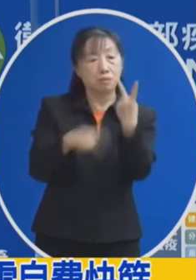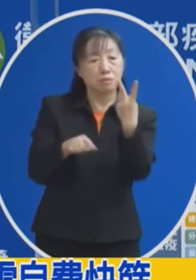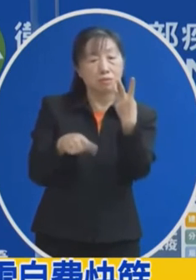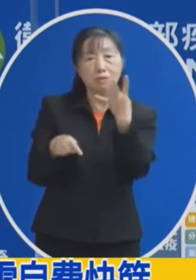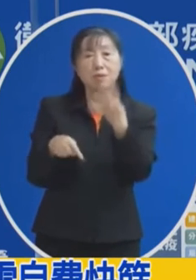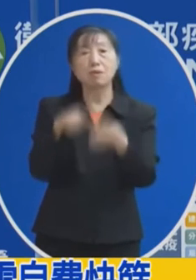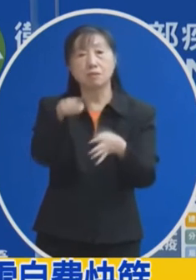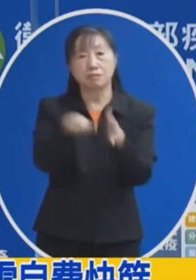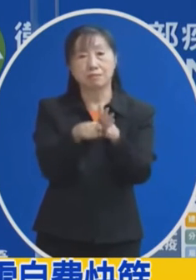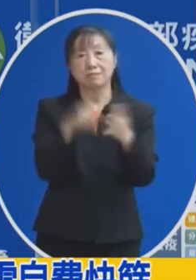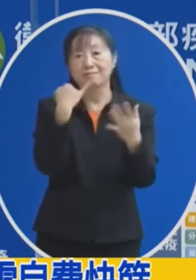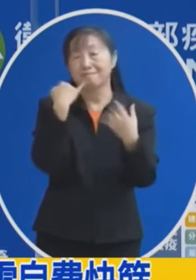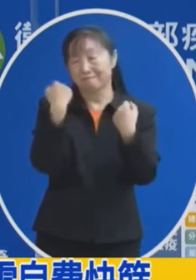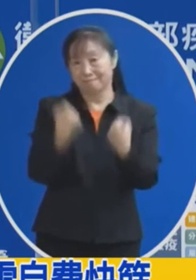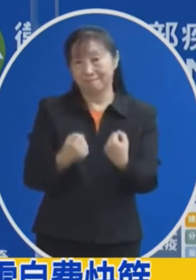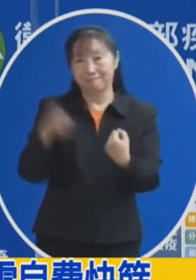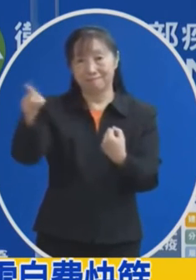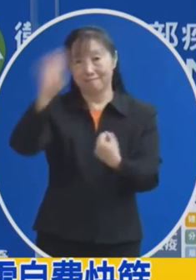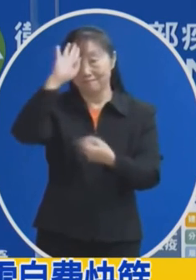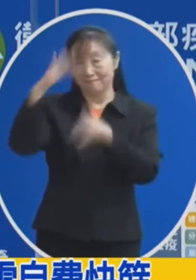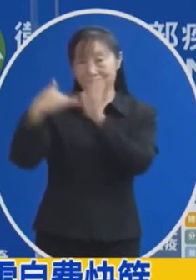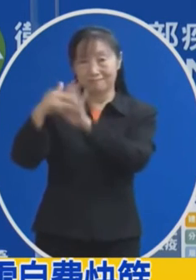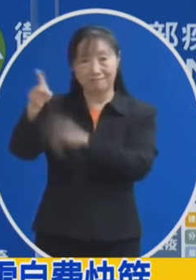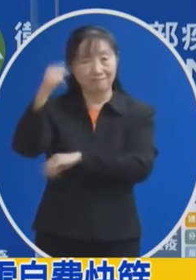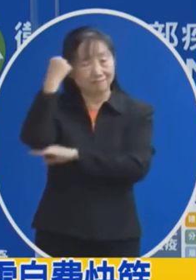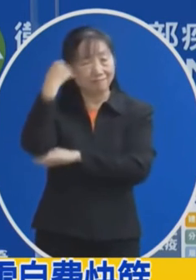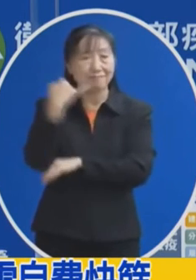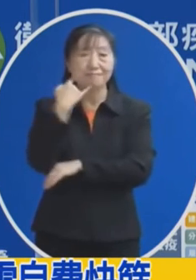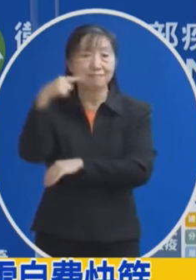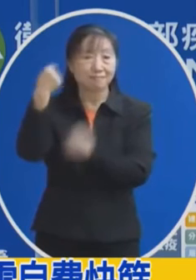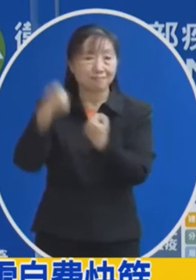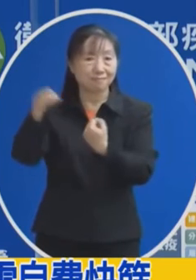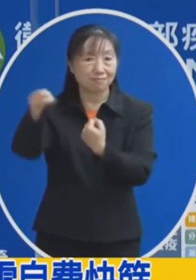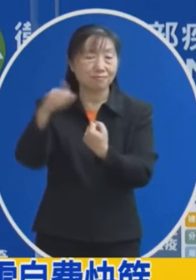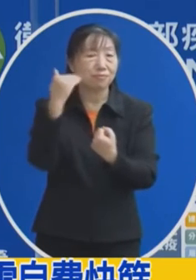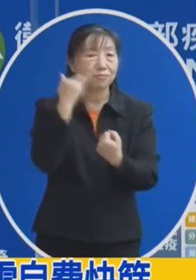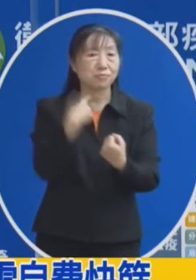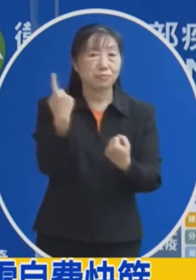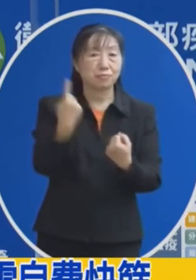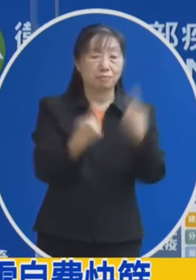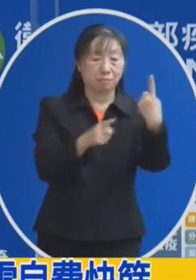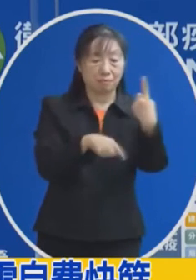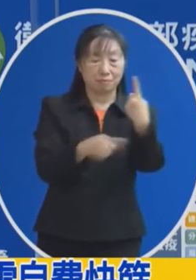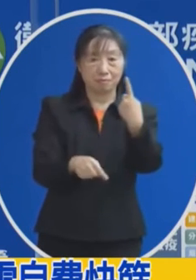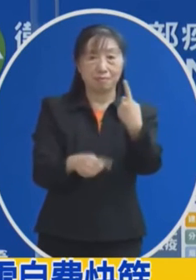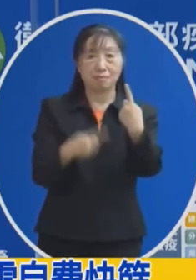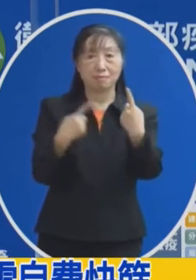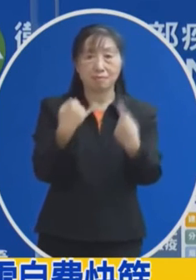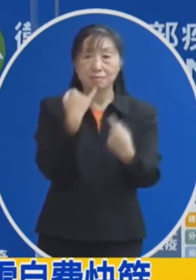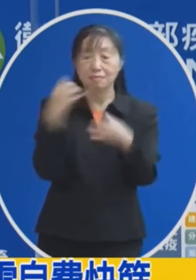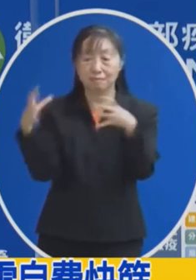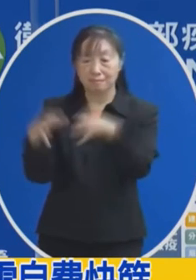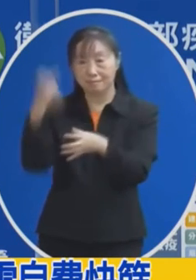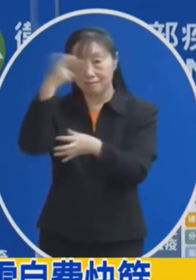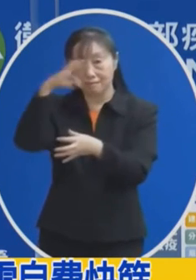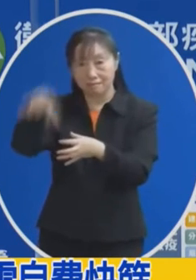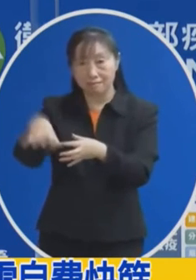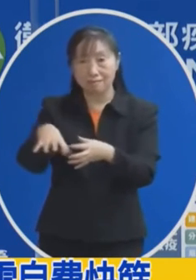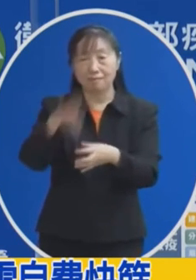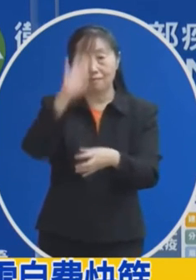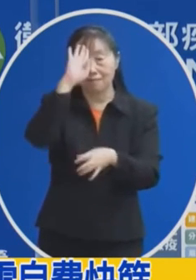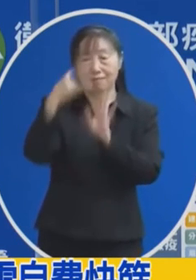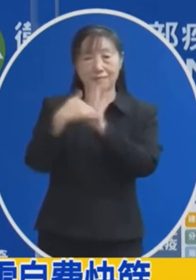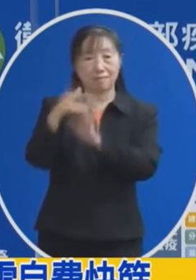一起。所以在一人一户的时候也包含他本来在集中检疫所或者他在防